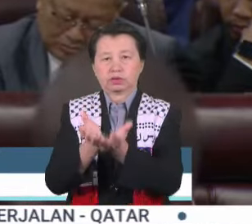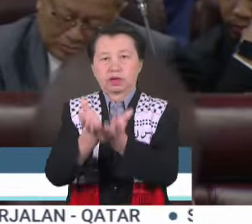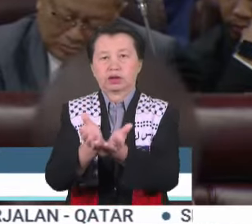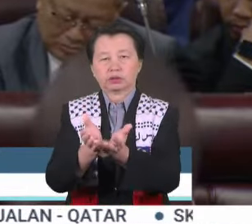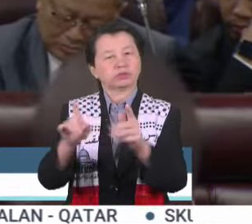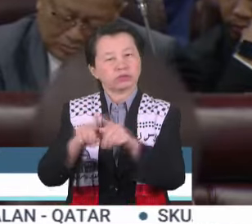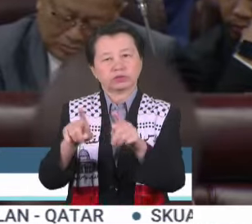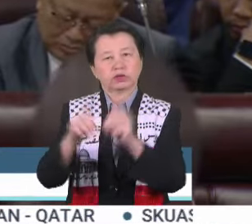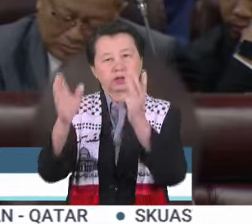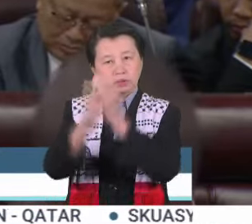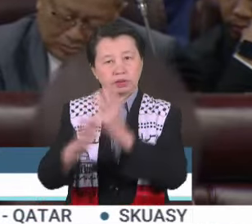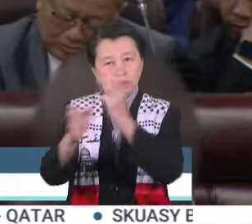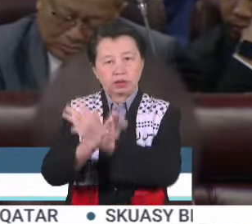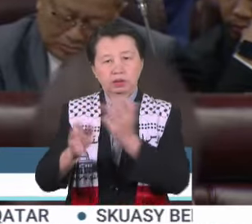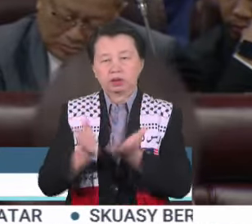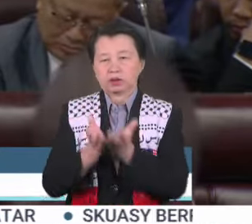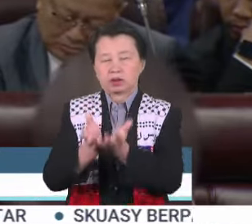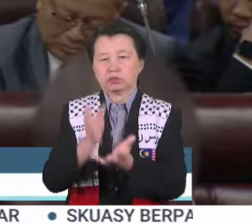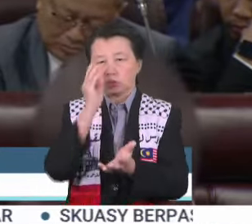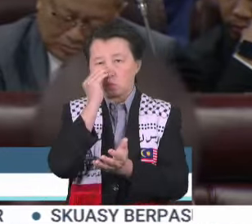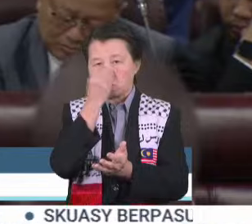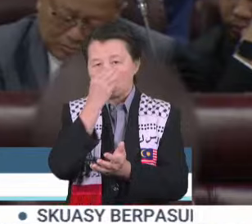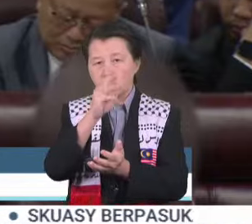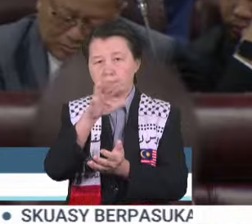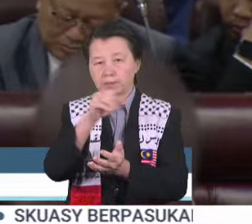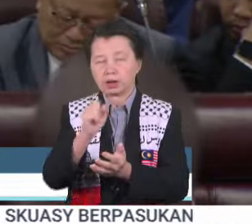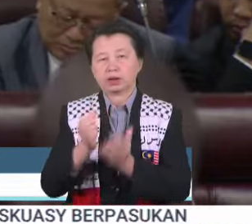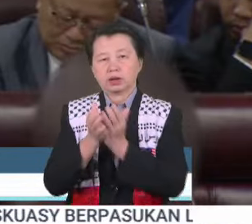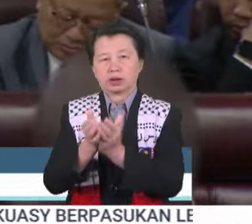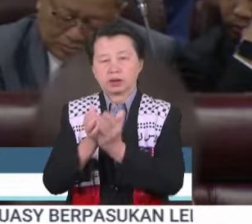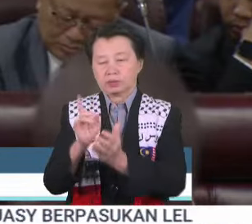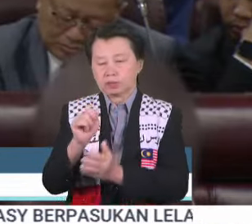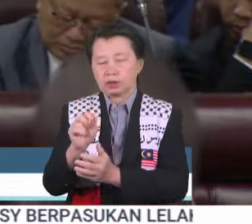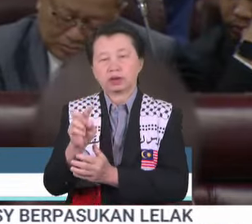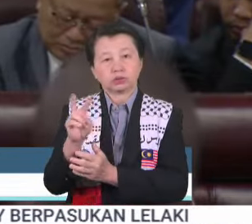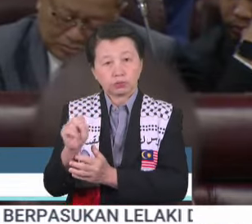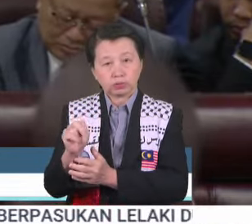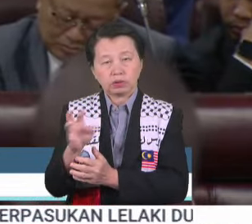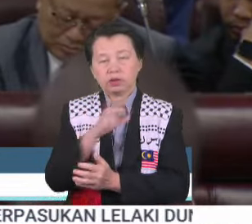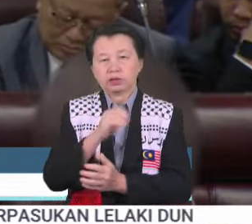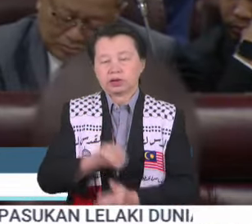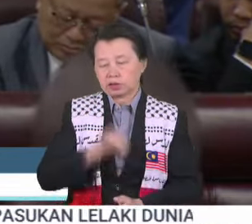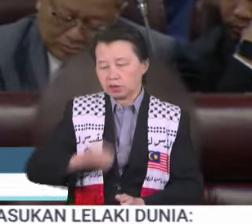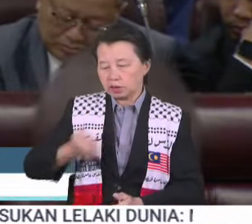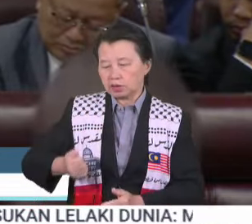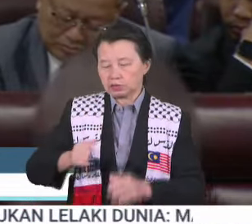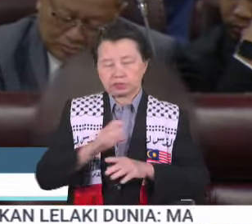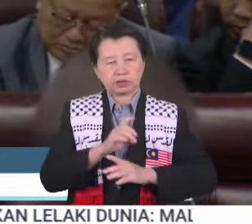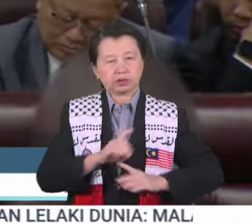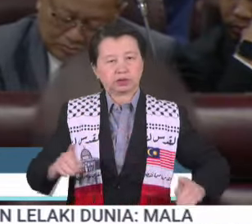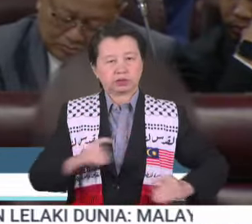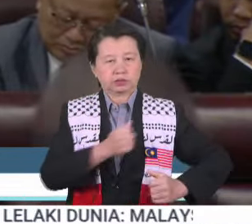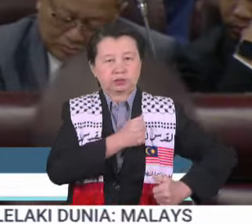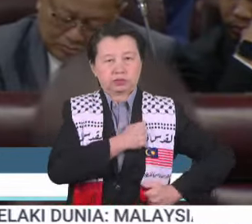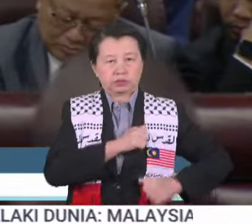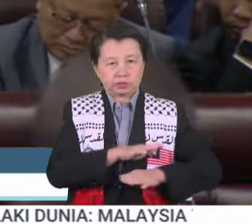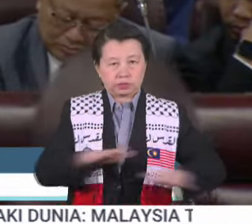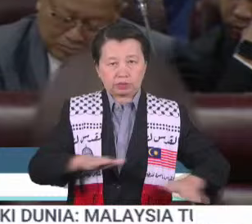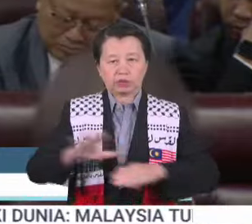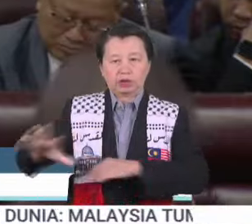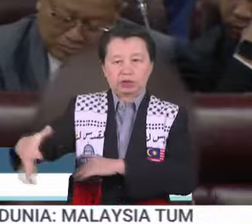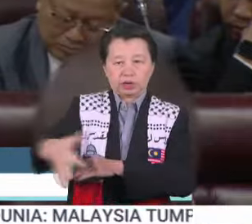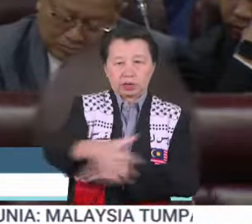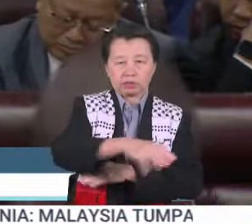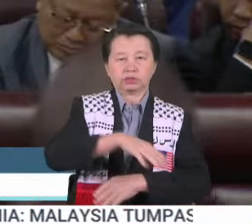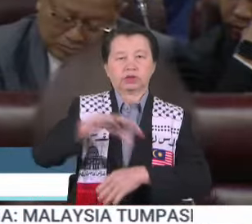berganti kapal bunga emas dan kapal Tun Azizan serta aset-aset dari tentera darat tentera laut dan tentera udara